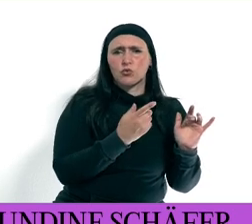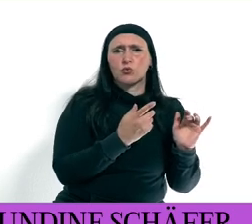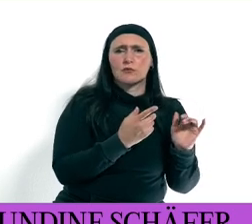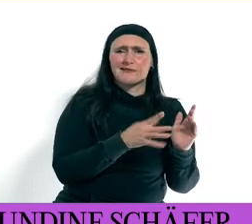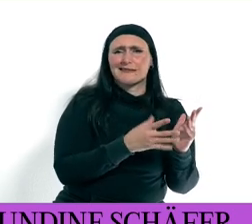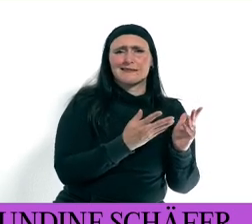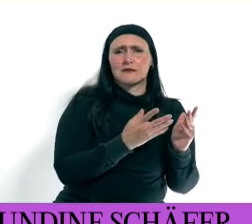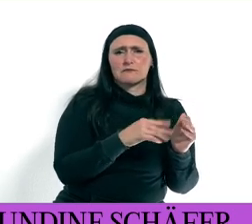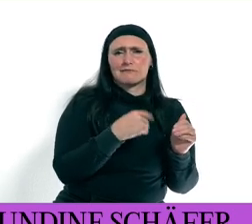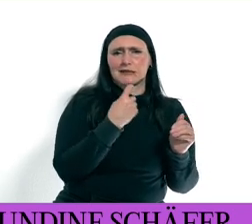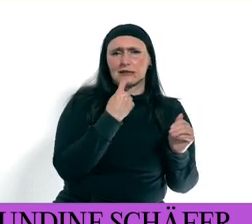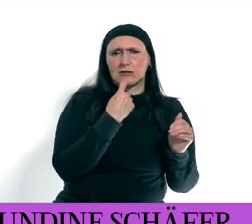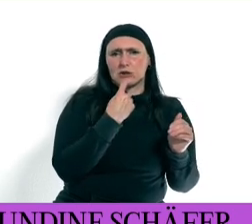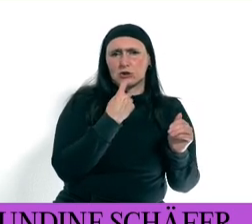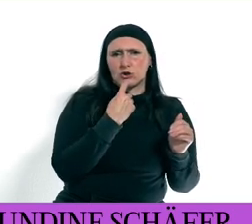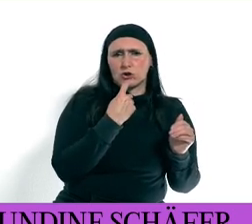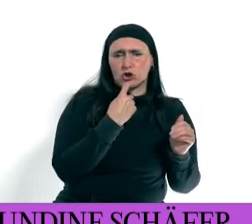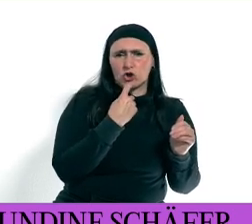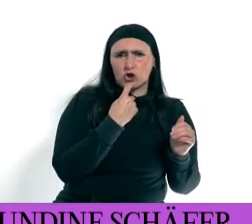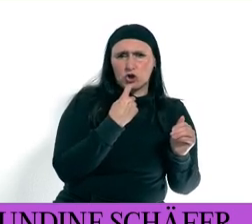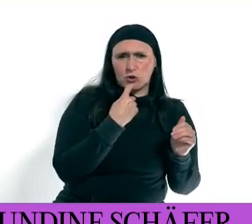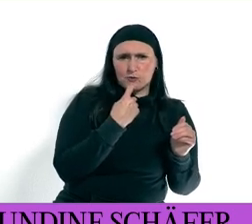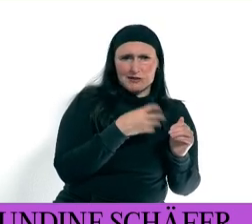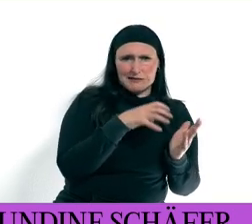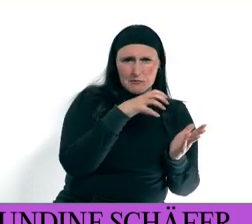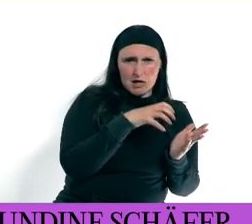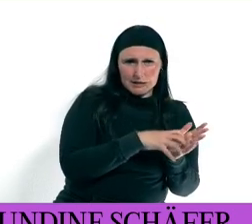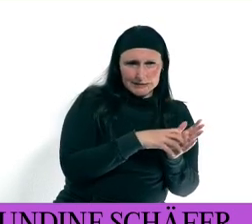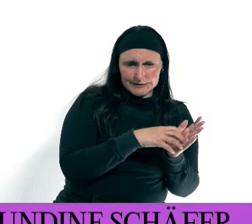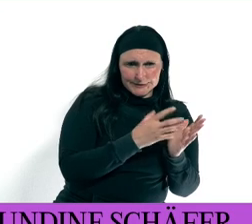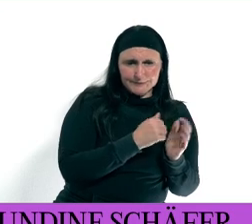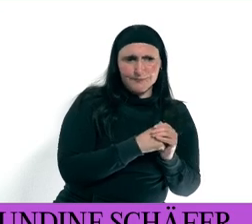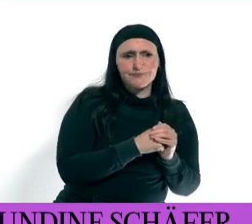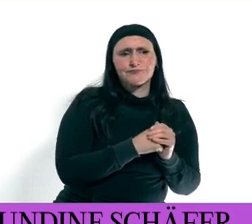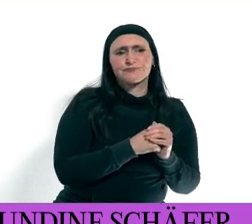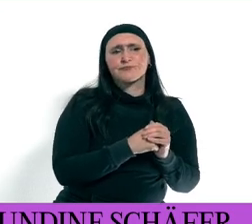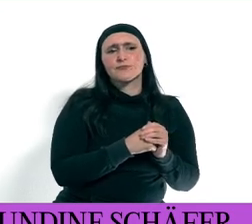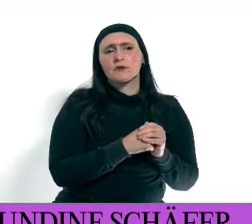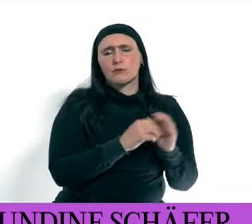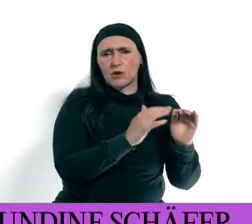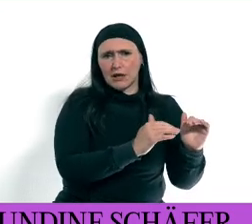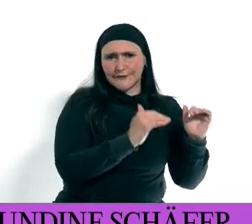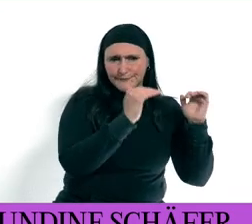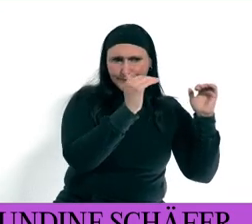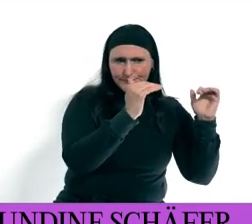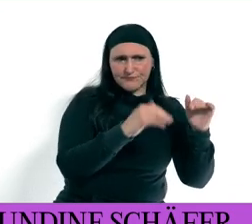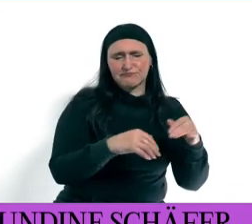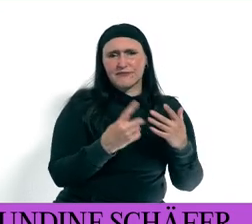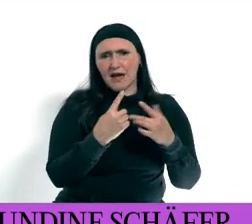Wir haben dann eine Art Objektmarkt auf den Weg gebracht. Das ist eine Art Supermarkt, wenn man so will.